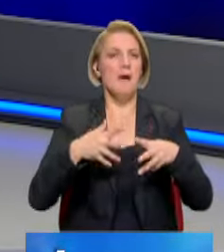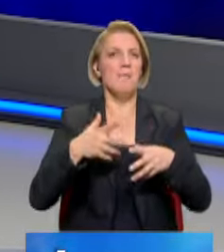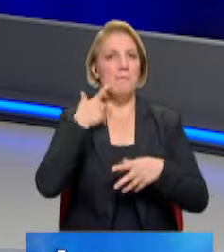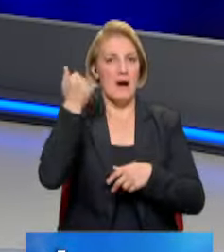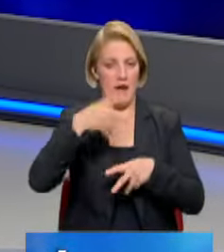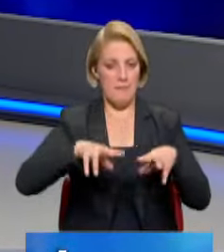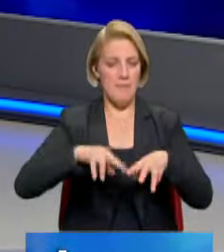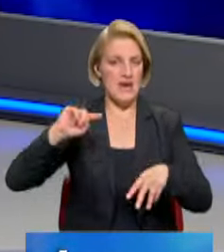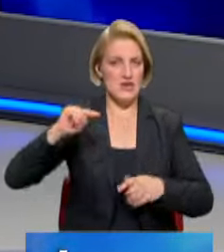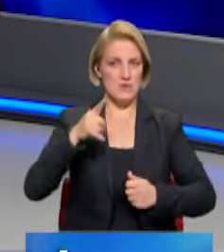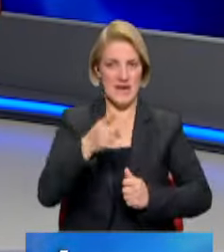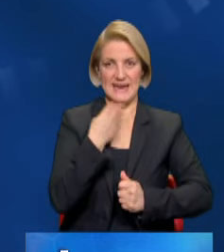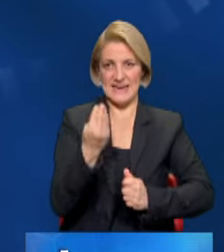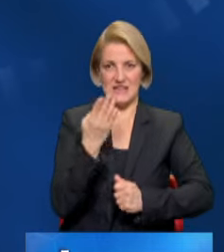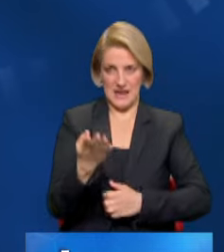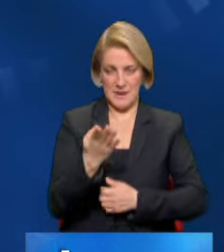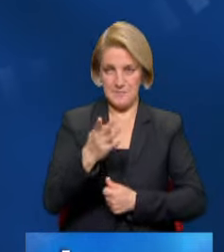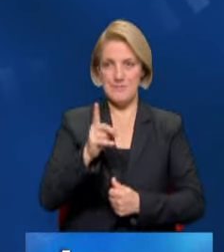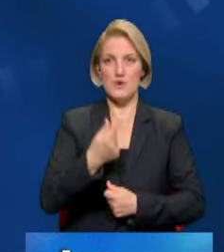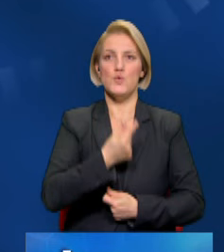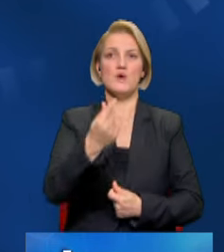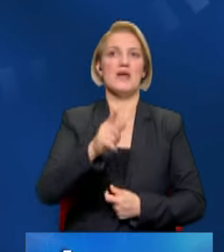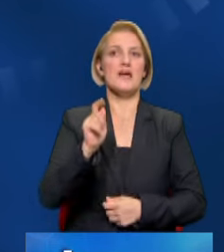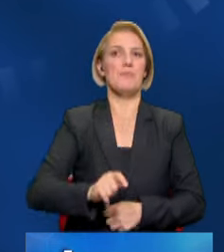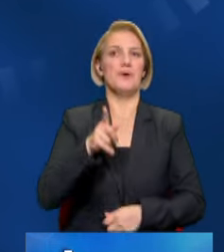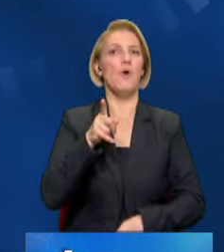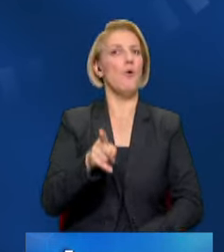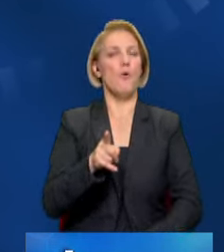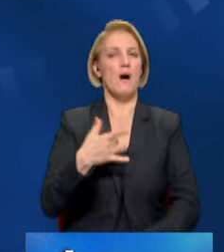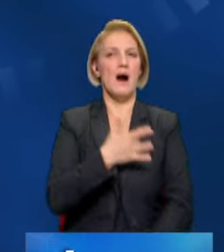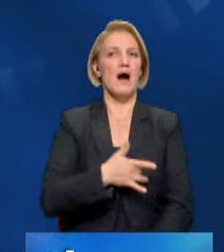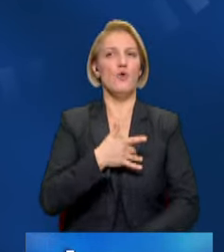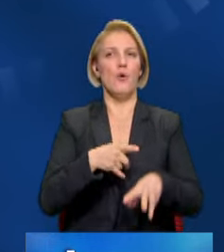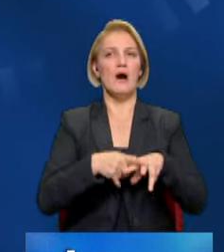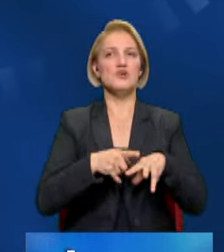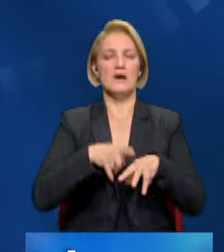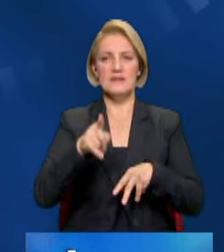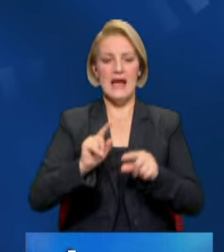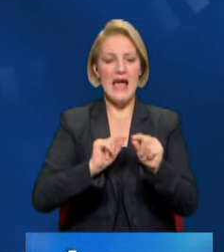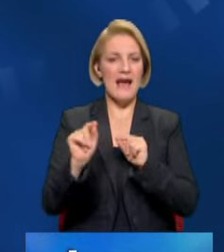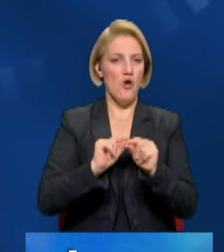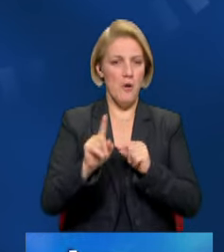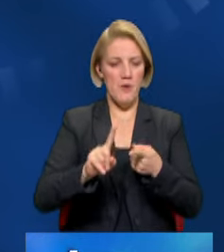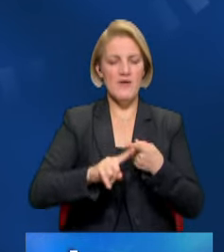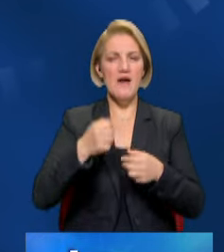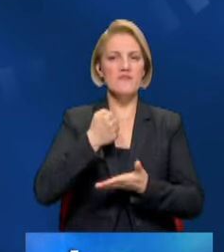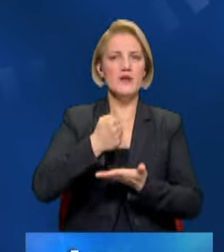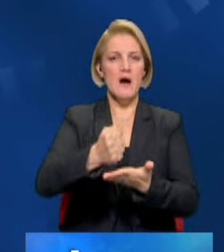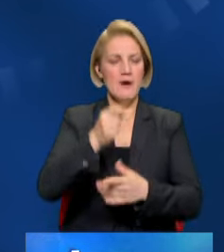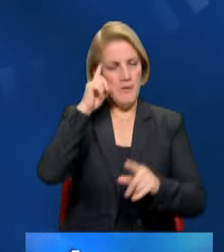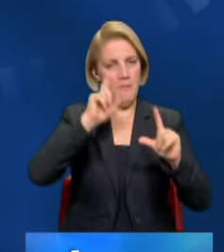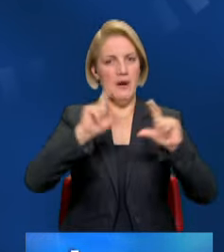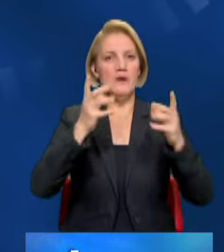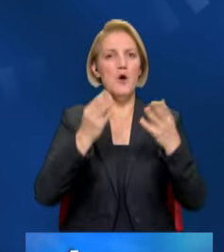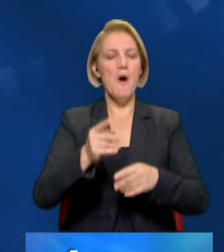Şimşek'in gençlere özellikle yönelik bir uyarısı vardı. O da Anadolu Ajansı ekonomi ve finansın başlığı